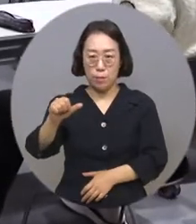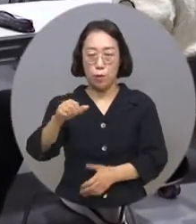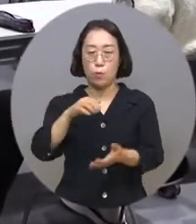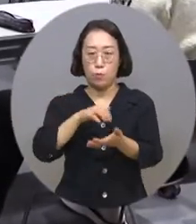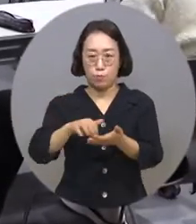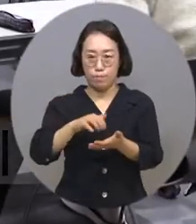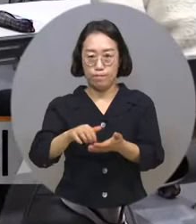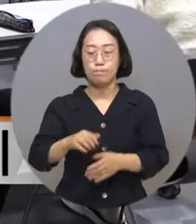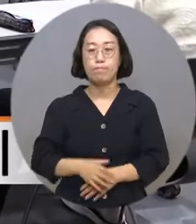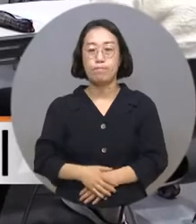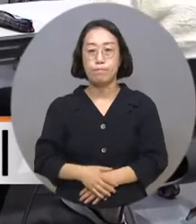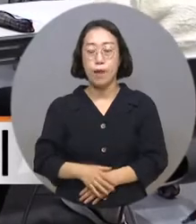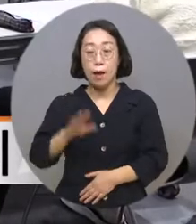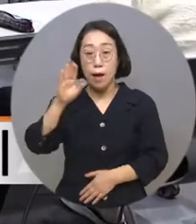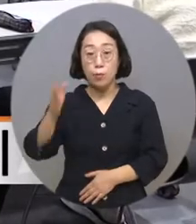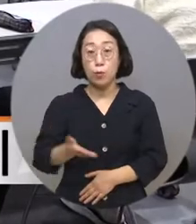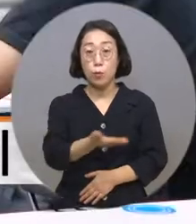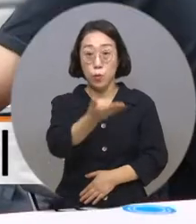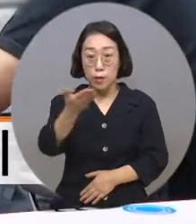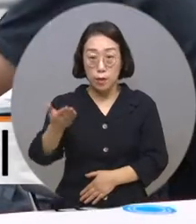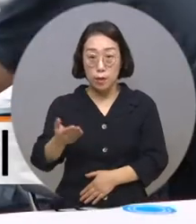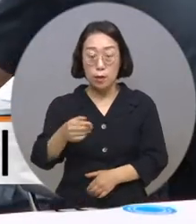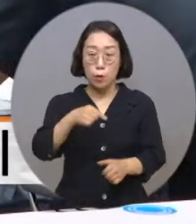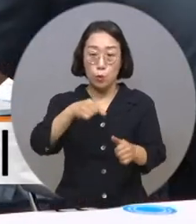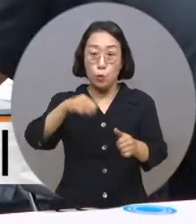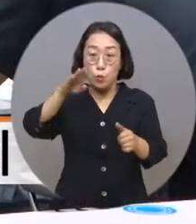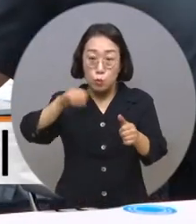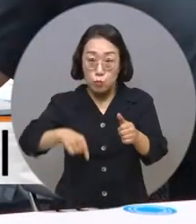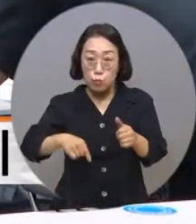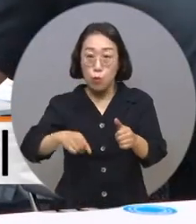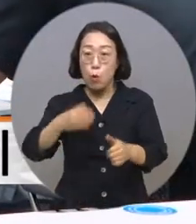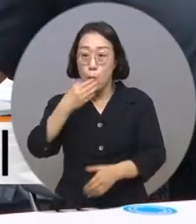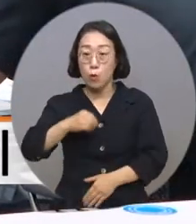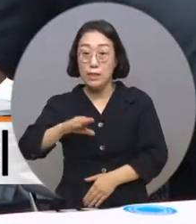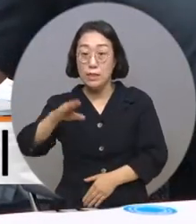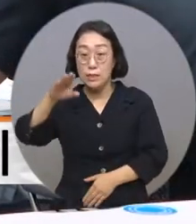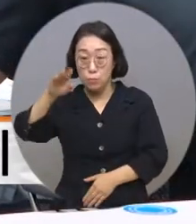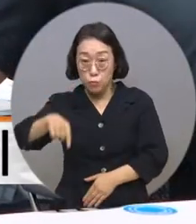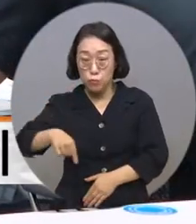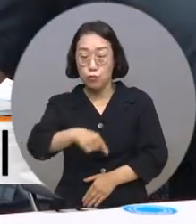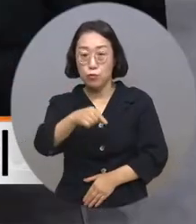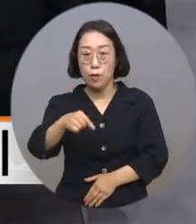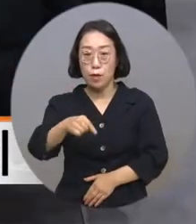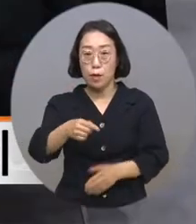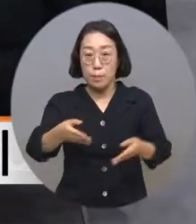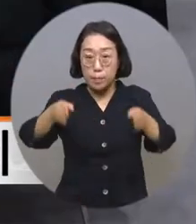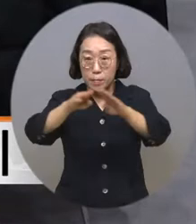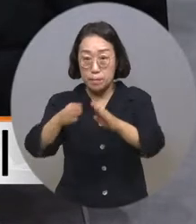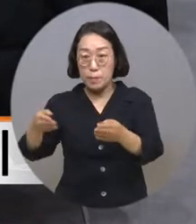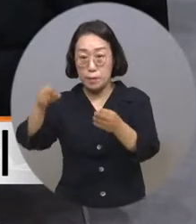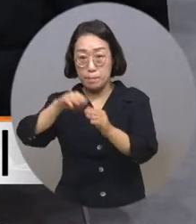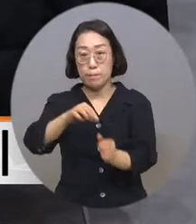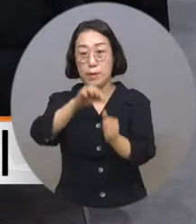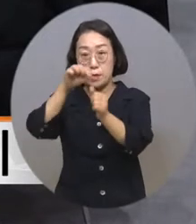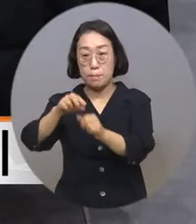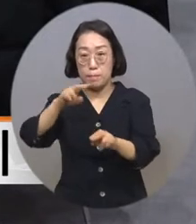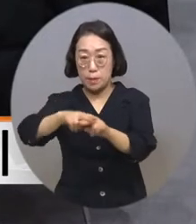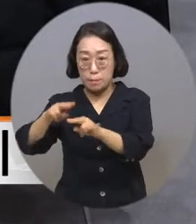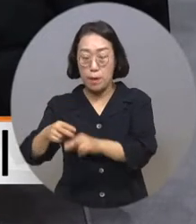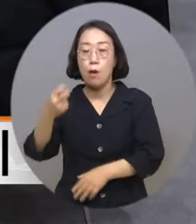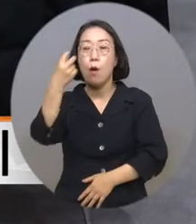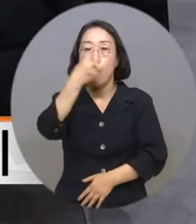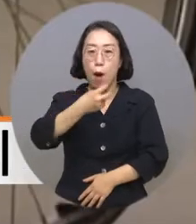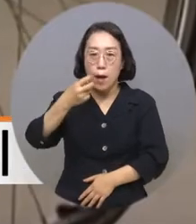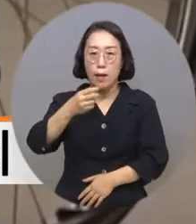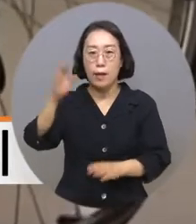집계됐습니다. 앞으로 이들은 교육부와 보건복지부 등 18개 중앙행정기관에 채용돼 우편물 관리와